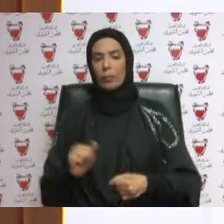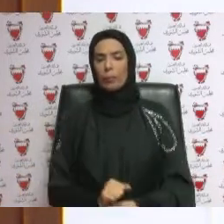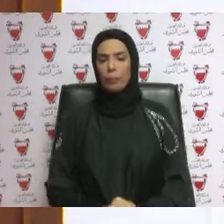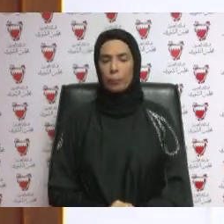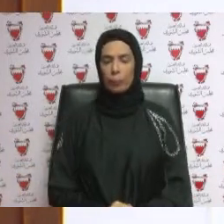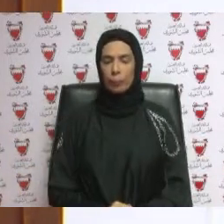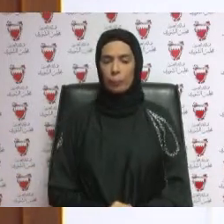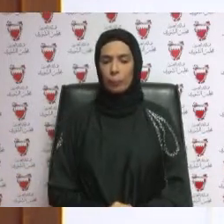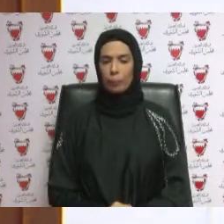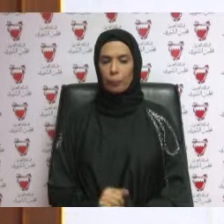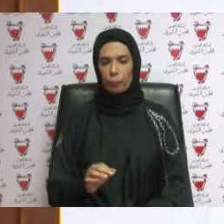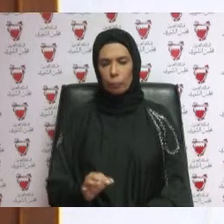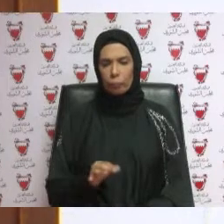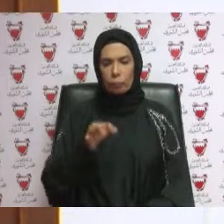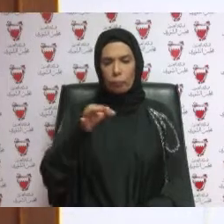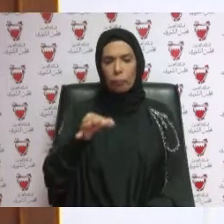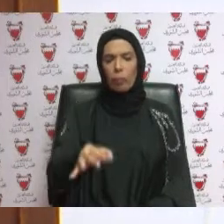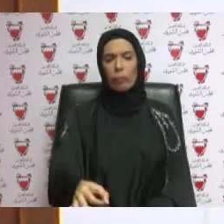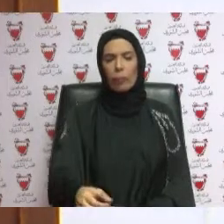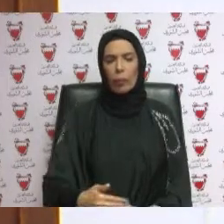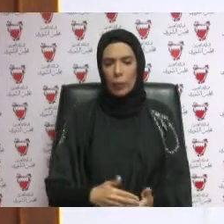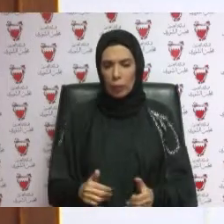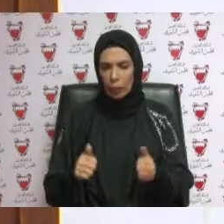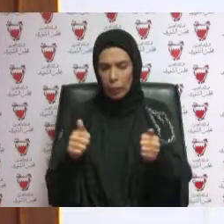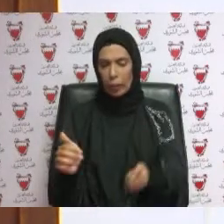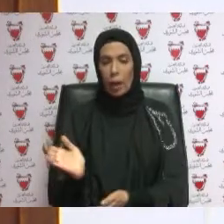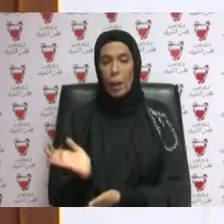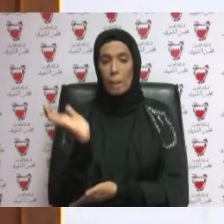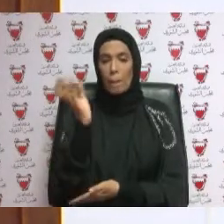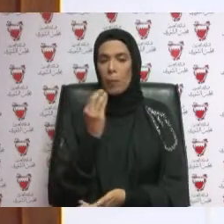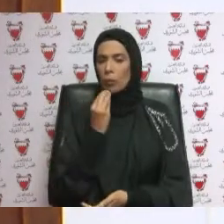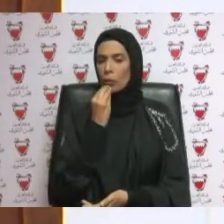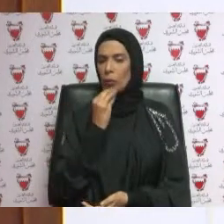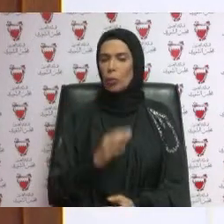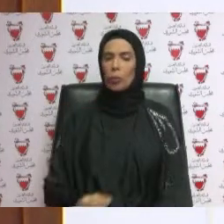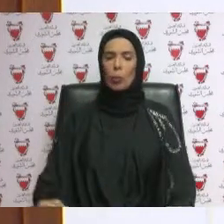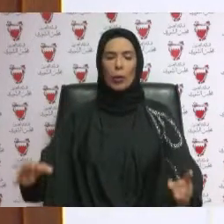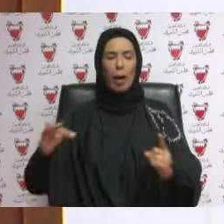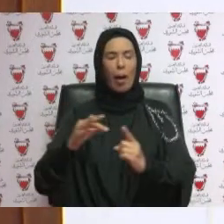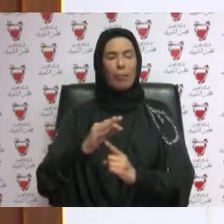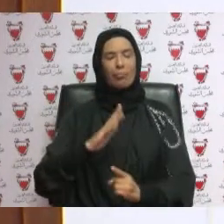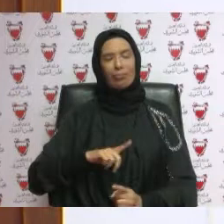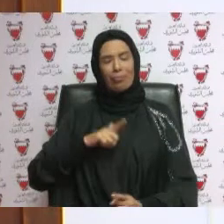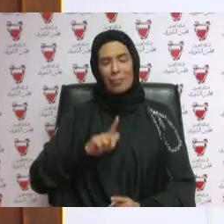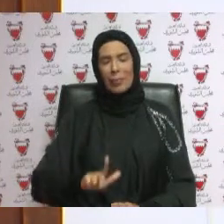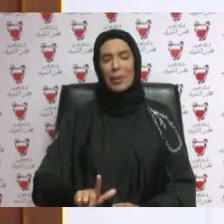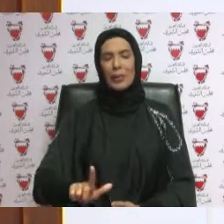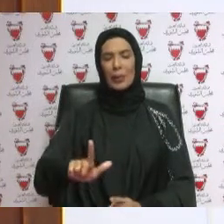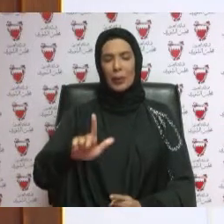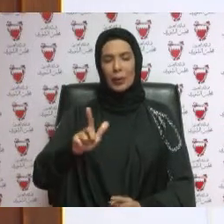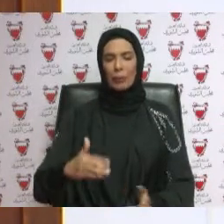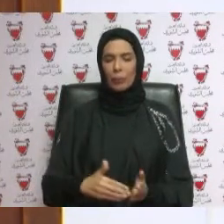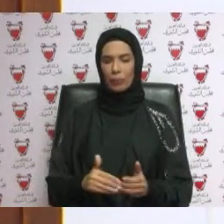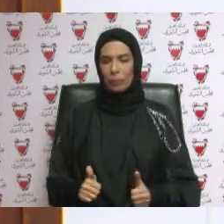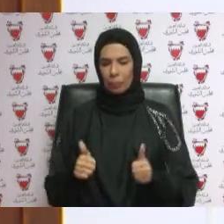بأنواعها، والوصول إلى مرحلة تحقيق الأمن الغذائي، الهدف الذي تأملون جلالتكم